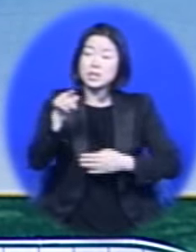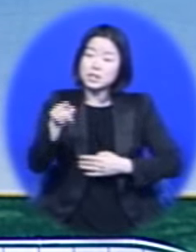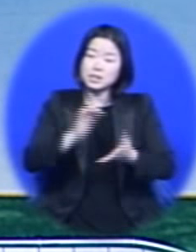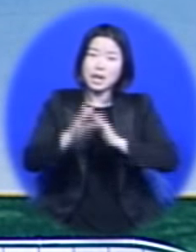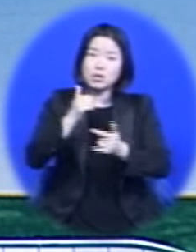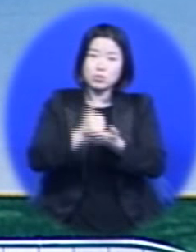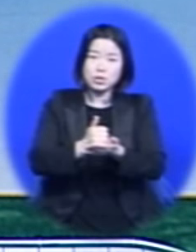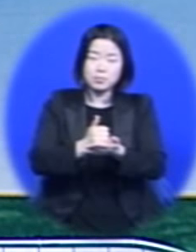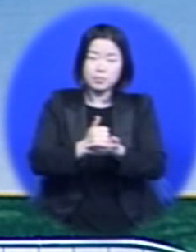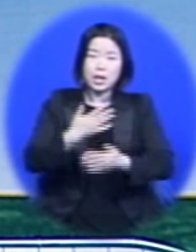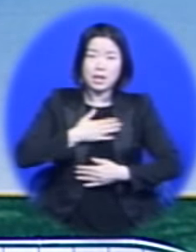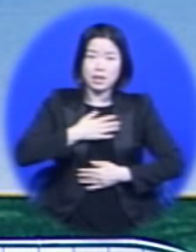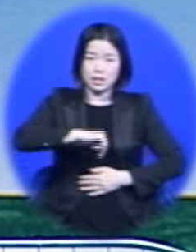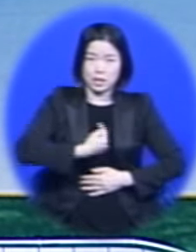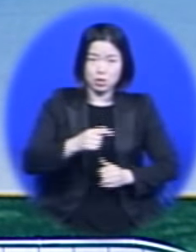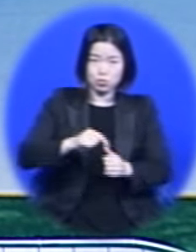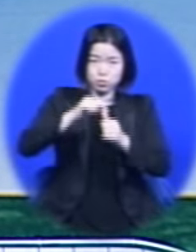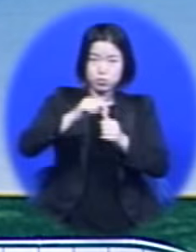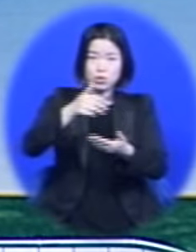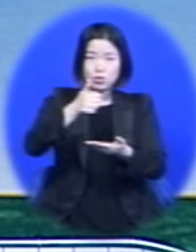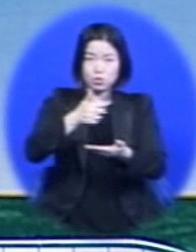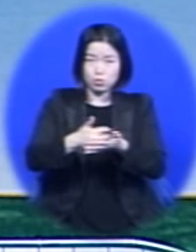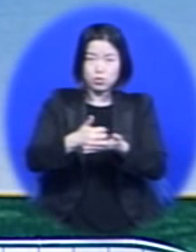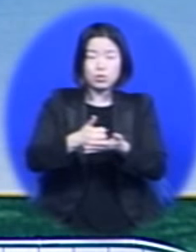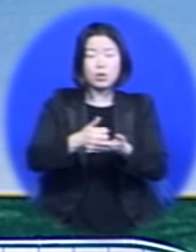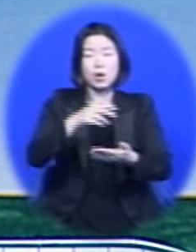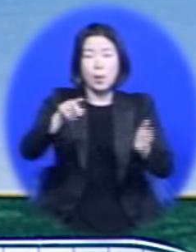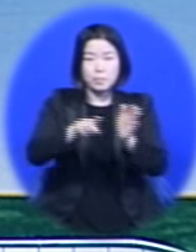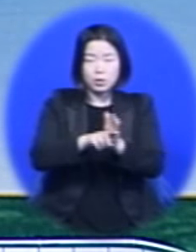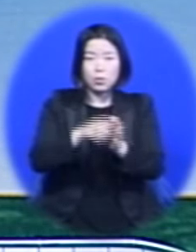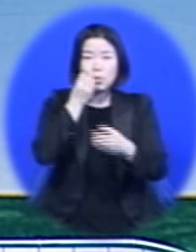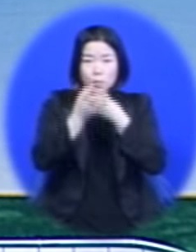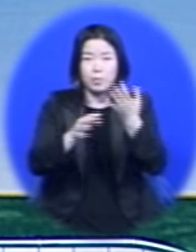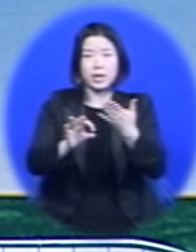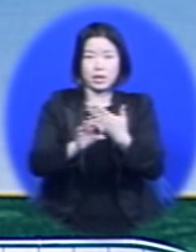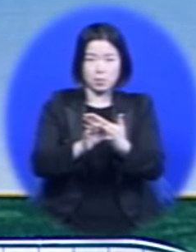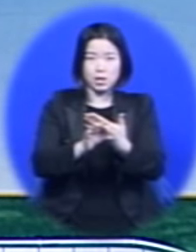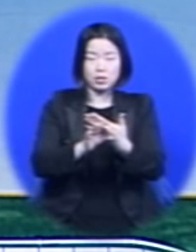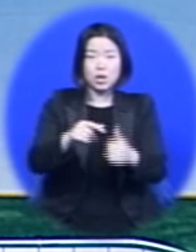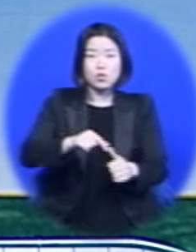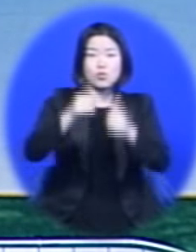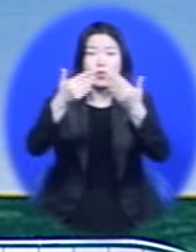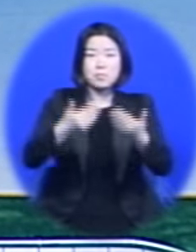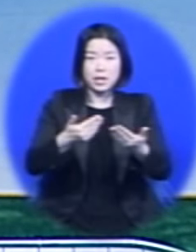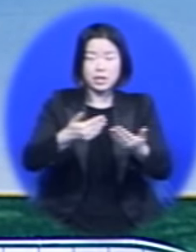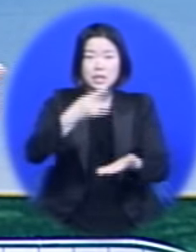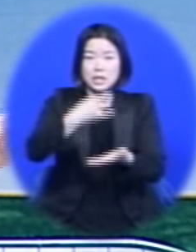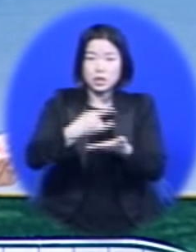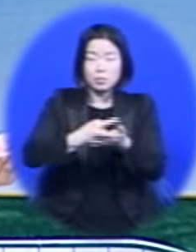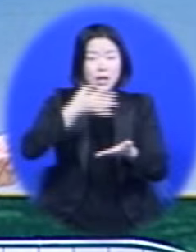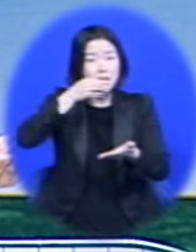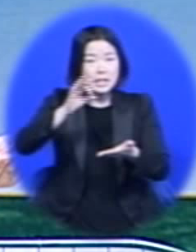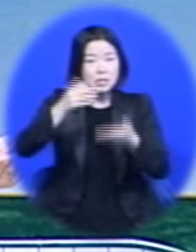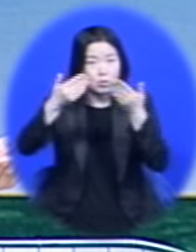예수님이 자신의 구주이신 것을 믿고 고백하면, 그러면 구원받는, 의롭다고